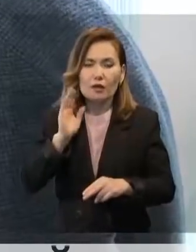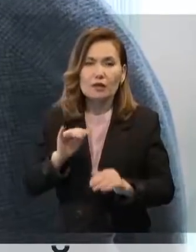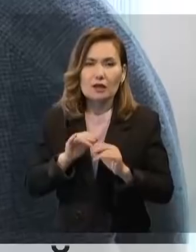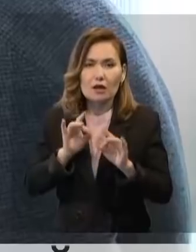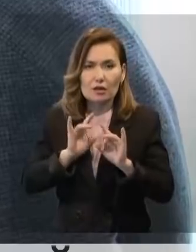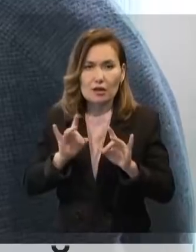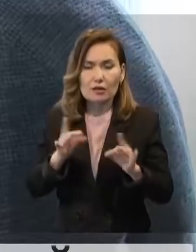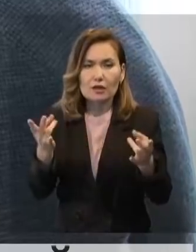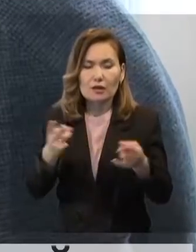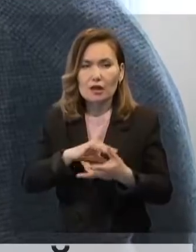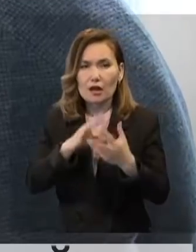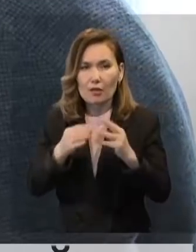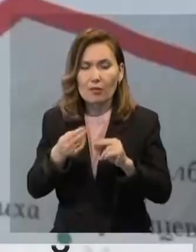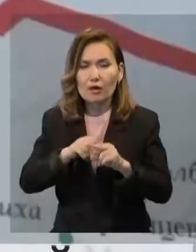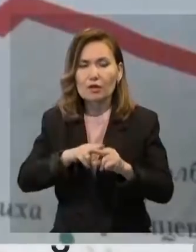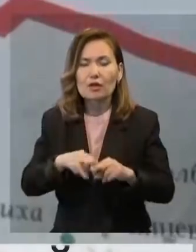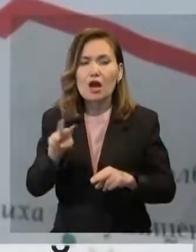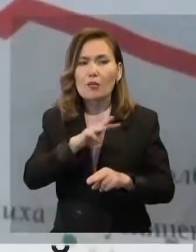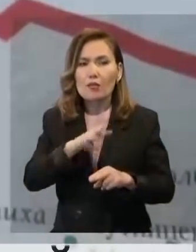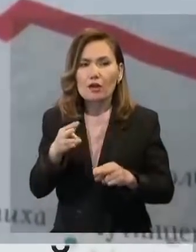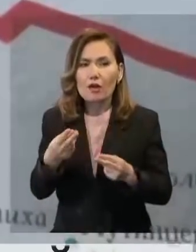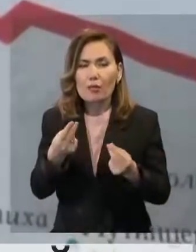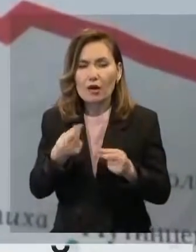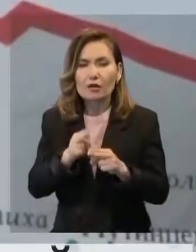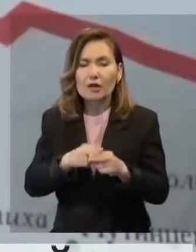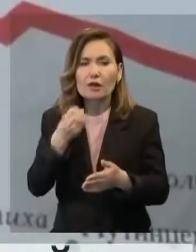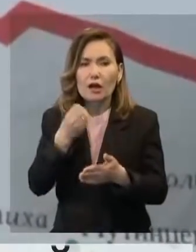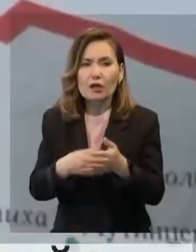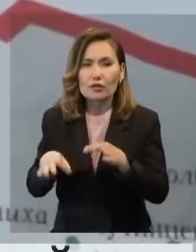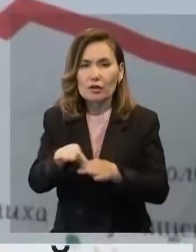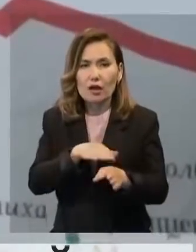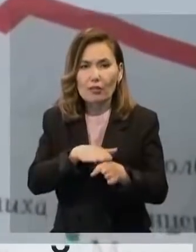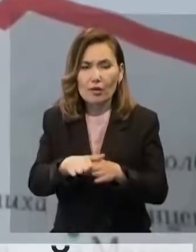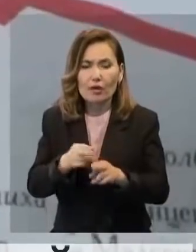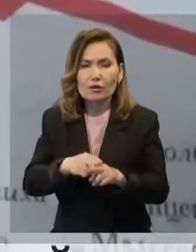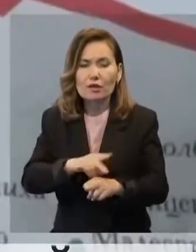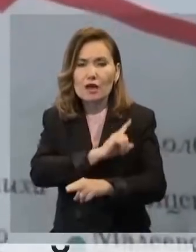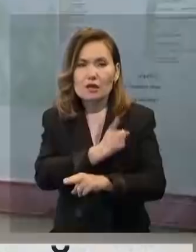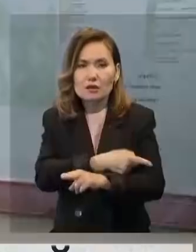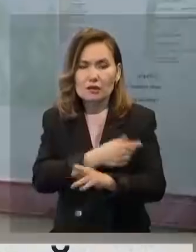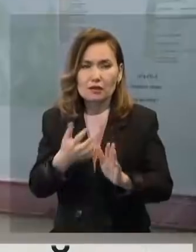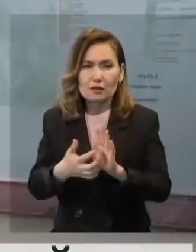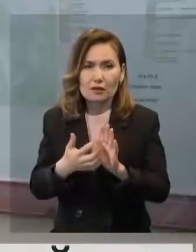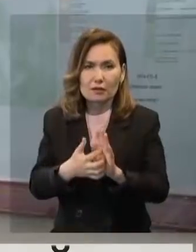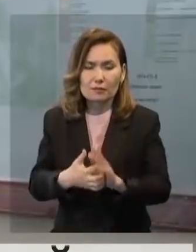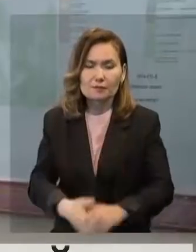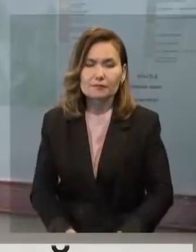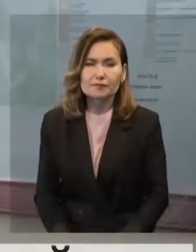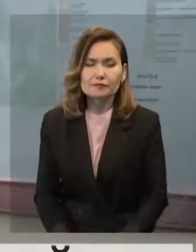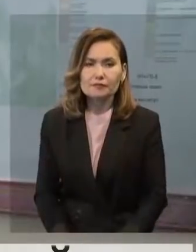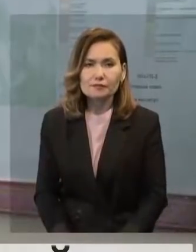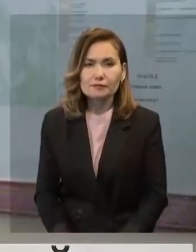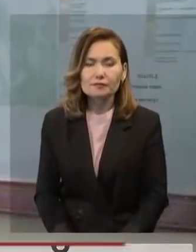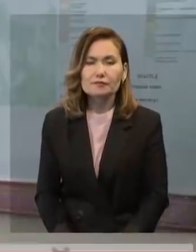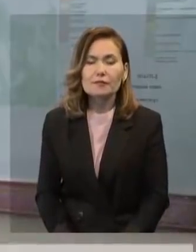Алайда моноқаланың бюджеті миллиондаған қаражат тұратын қымбат жобаны жүзеге асыруға қауқарсыз дейді. На сегодняшний день мы